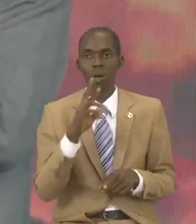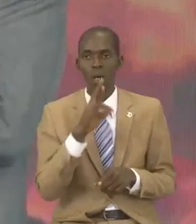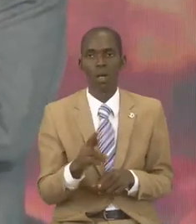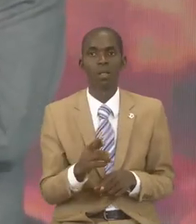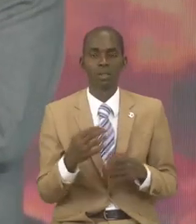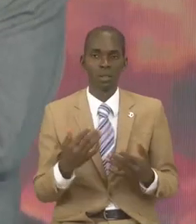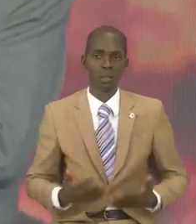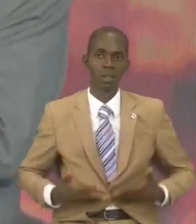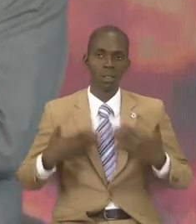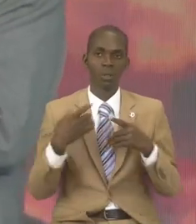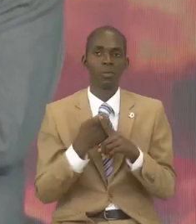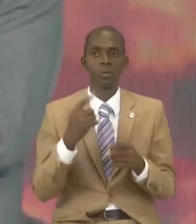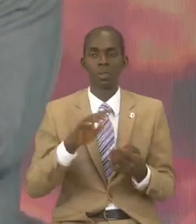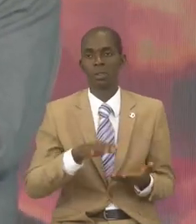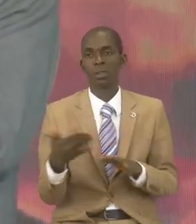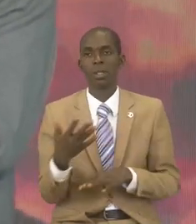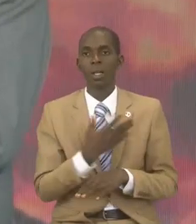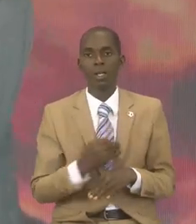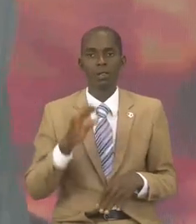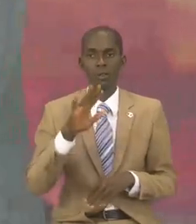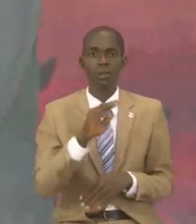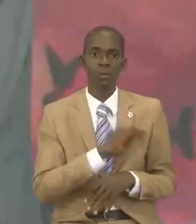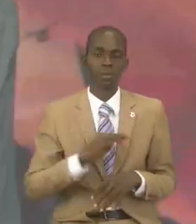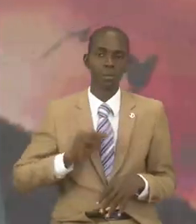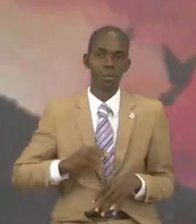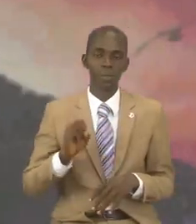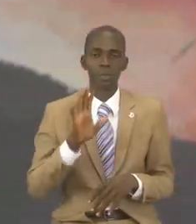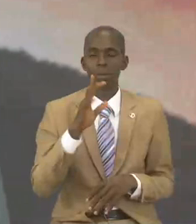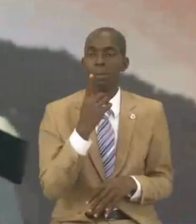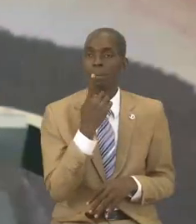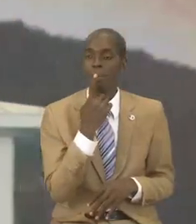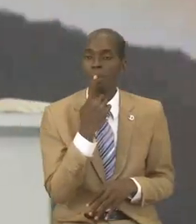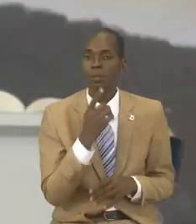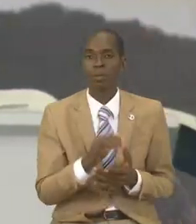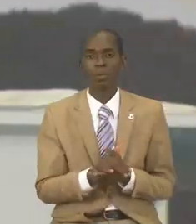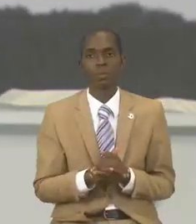de mort que vous étiez, et offrez à Dieu vos membres, votre bouche,